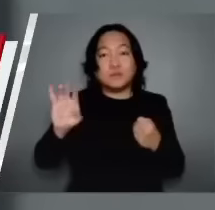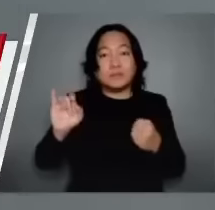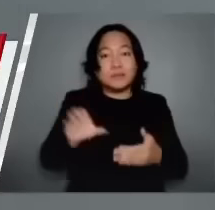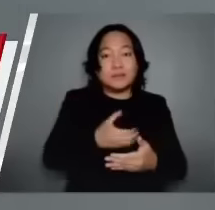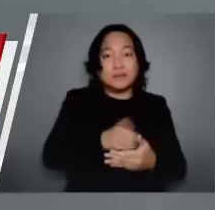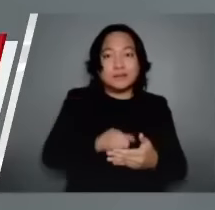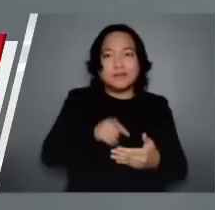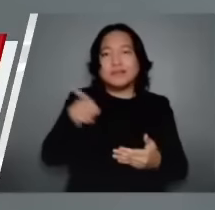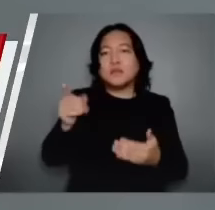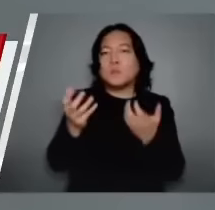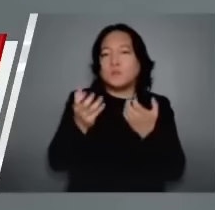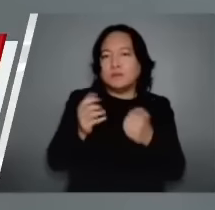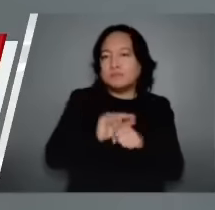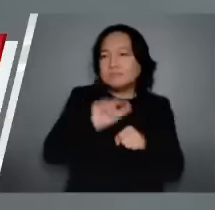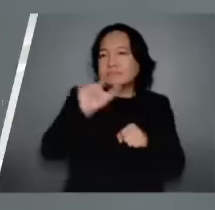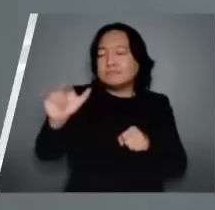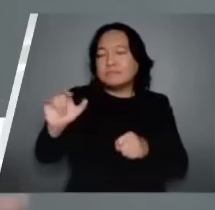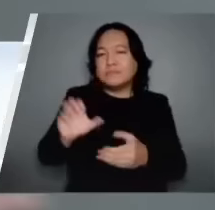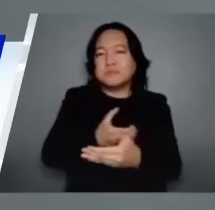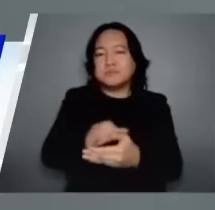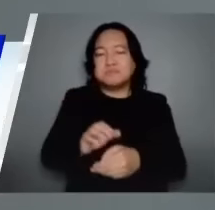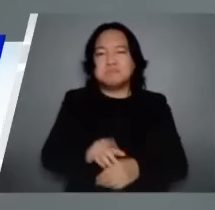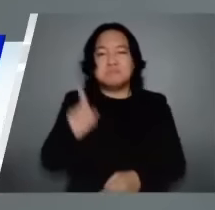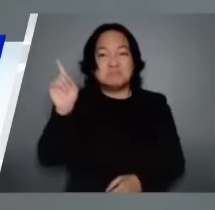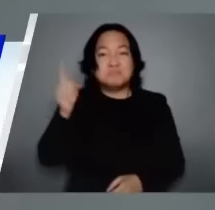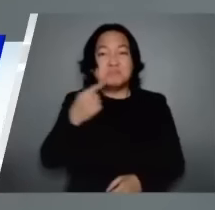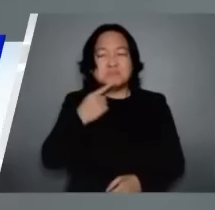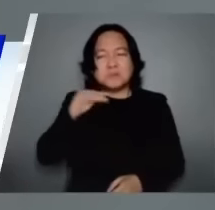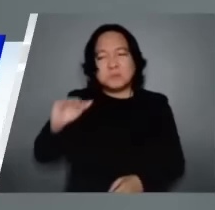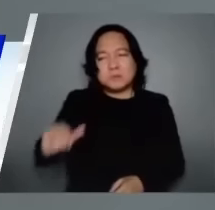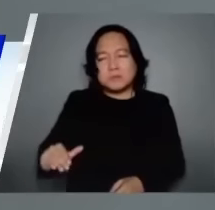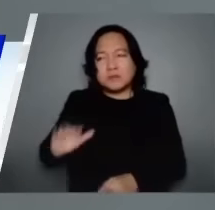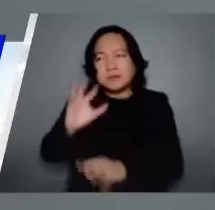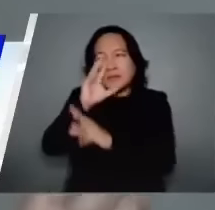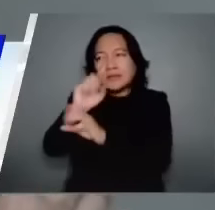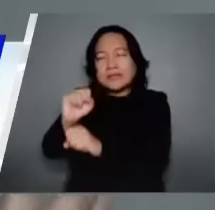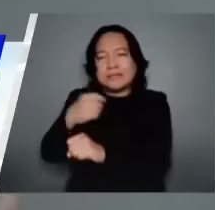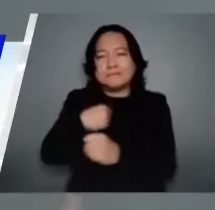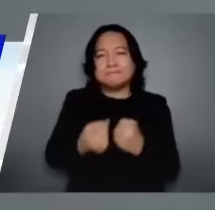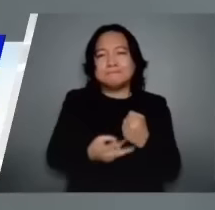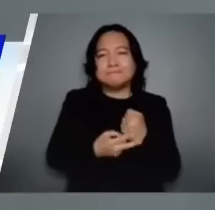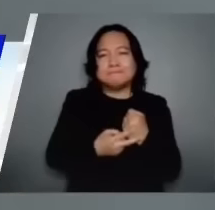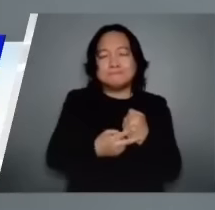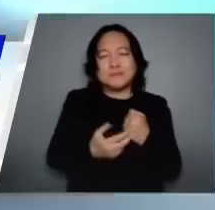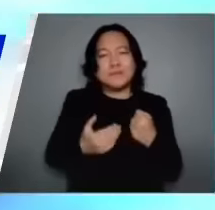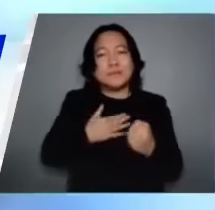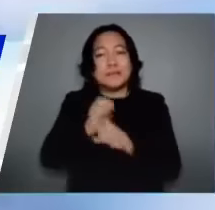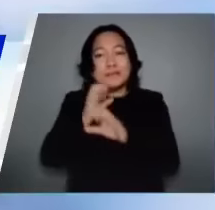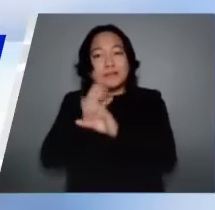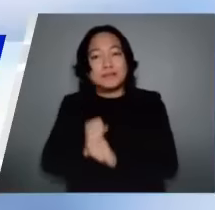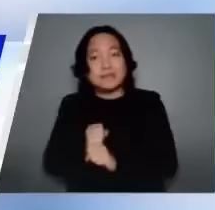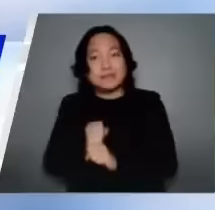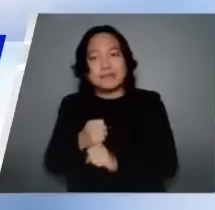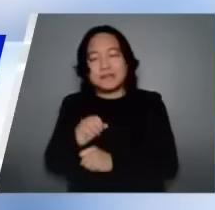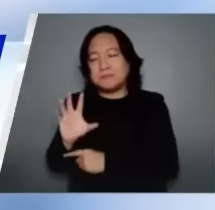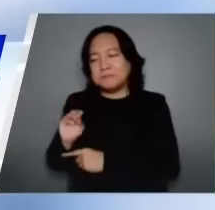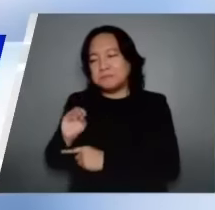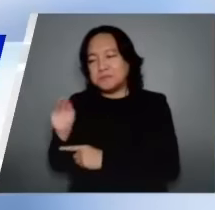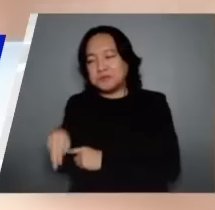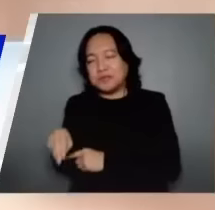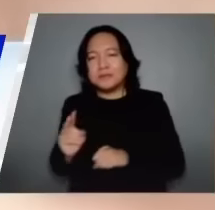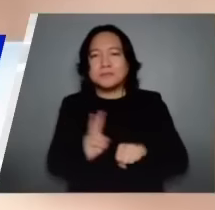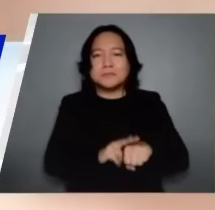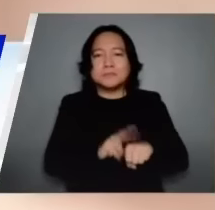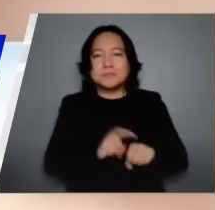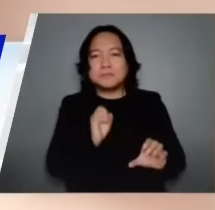ko to eh. Talagang pinag-ipunan ko, as in 50% ng sweldo, yun talaga yung okay, pang Taylor Swift yan. Nag-side trip din